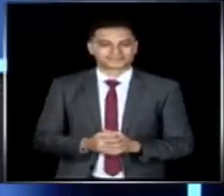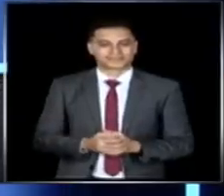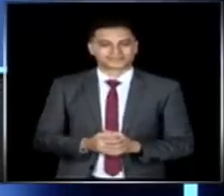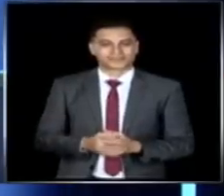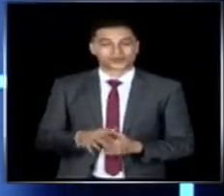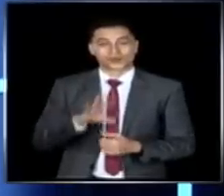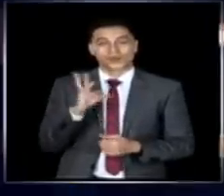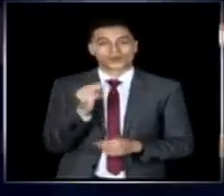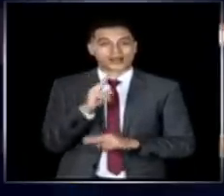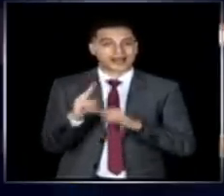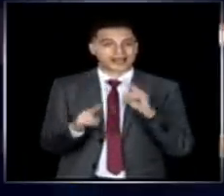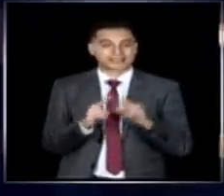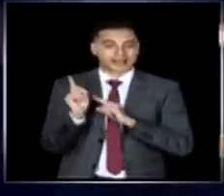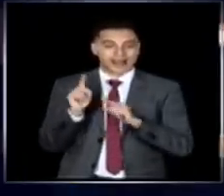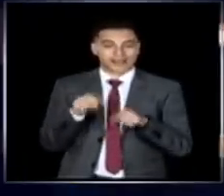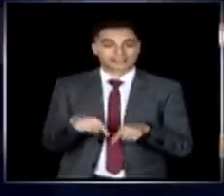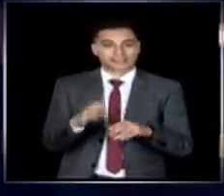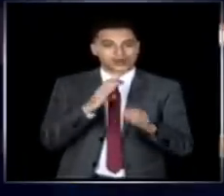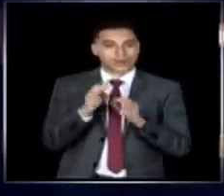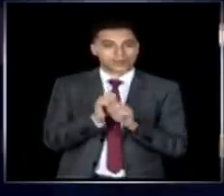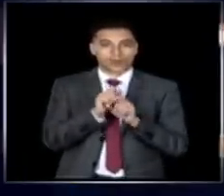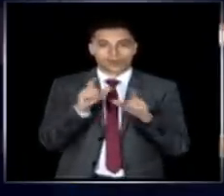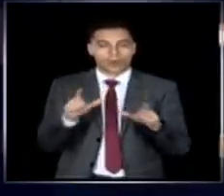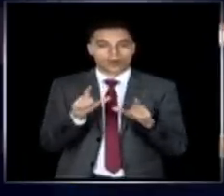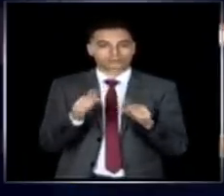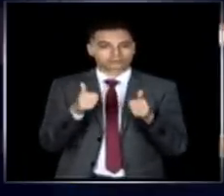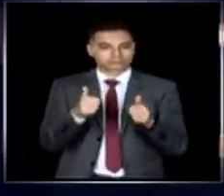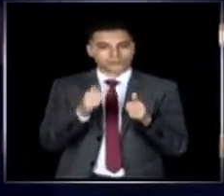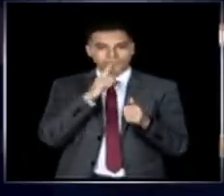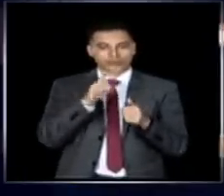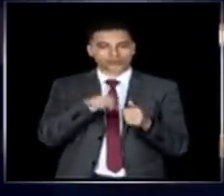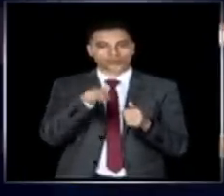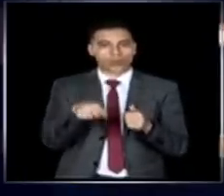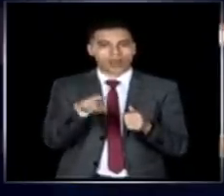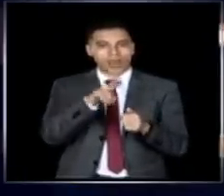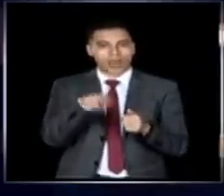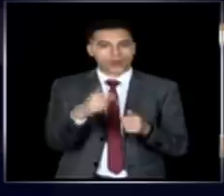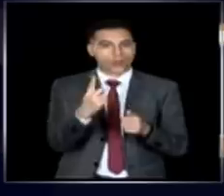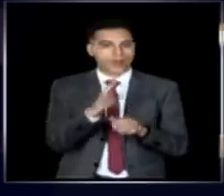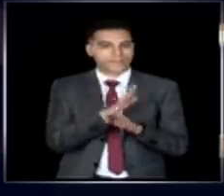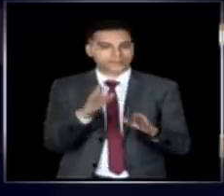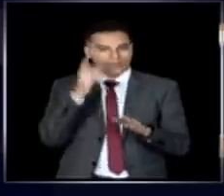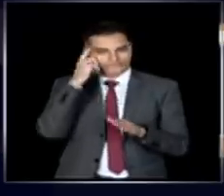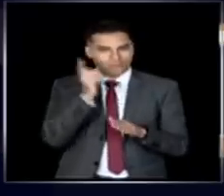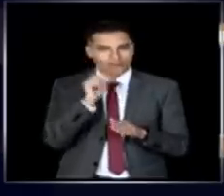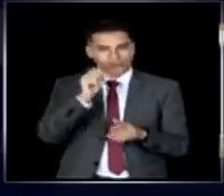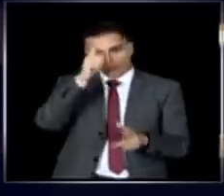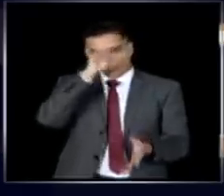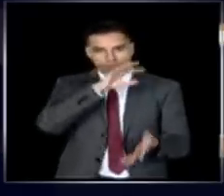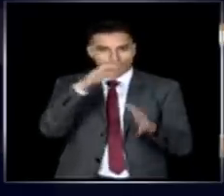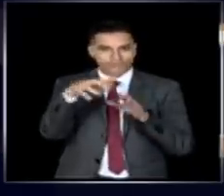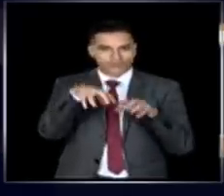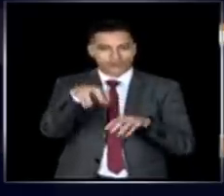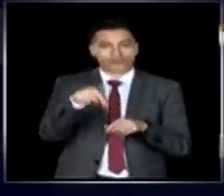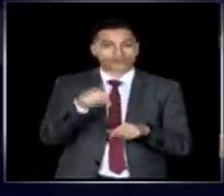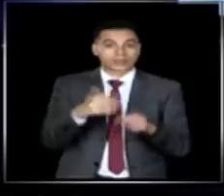كل الأسئلة لحد دلوقتي اتجاوبت ما عدا سؤال واحد، سؤال الجغرافيا. النتيجة